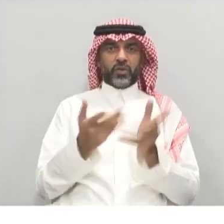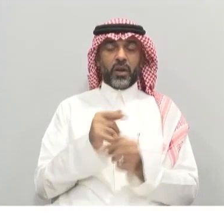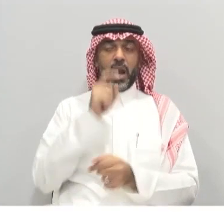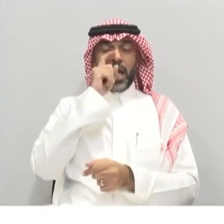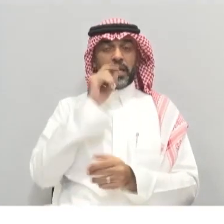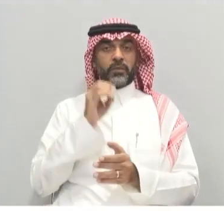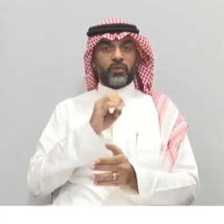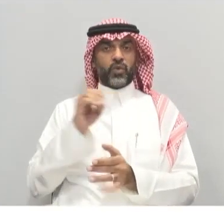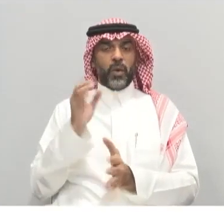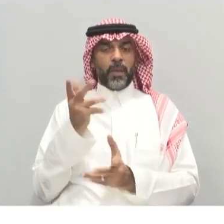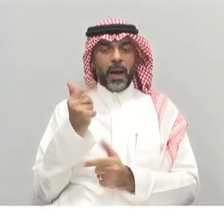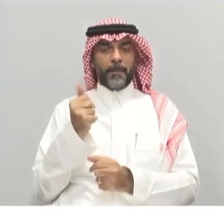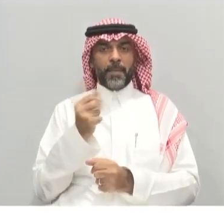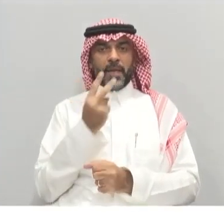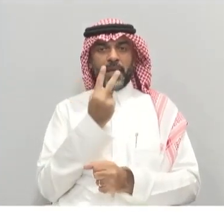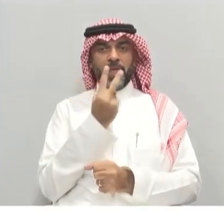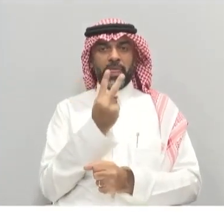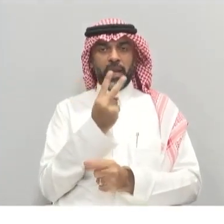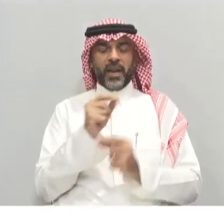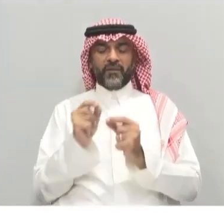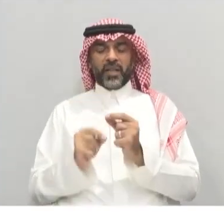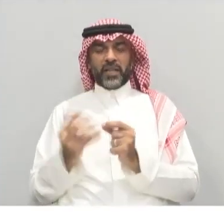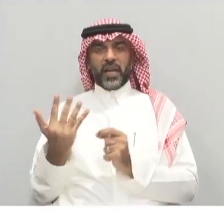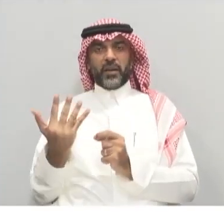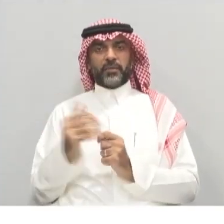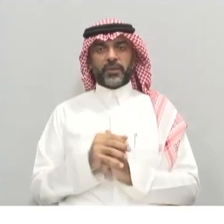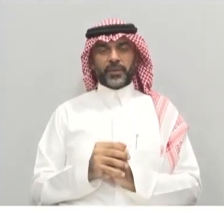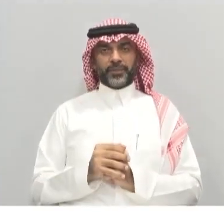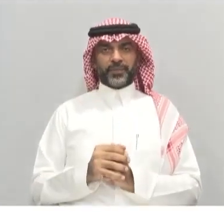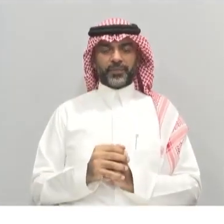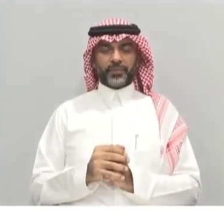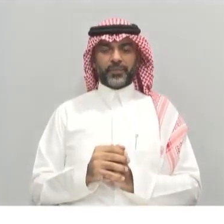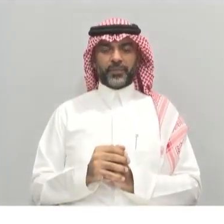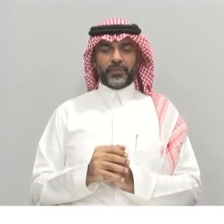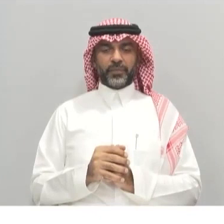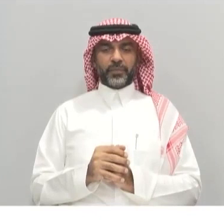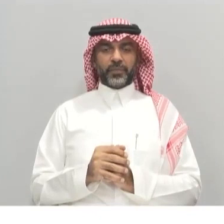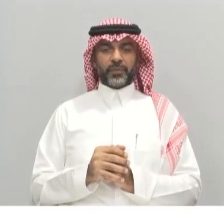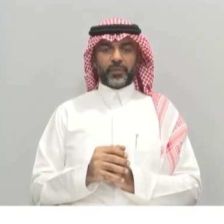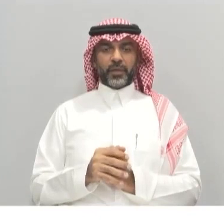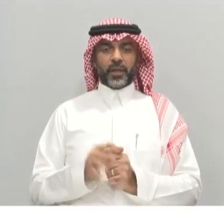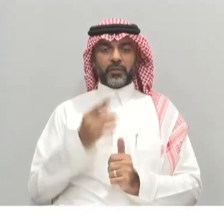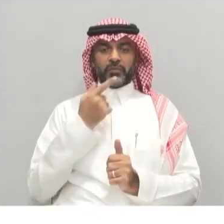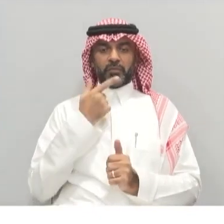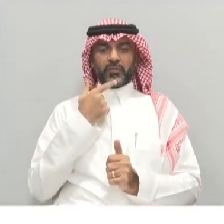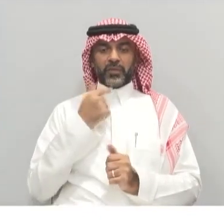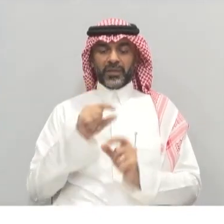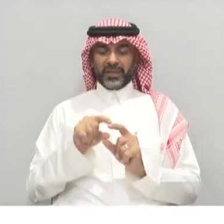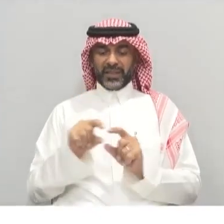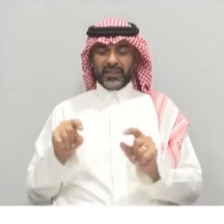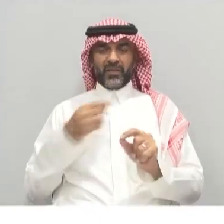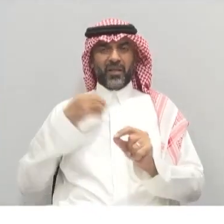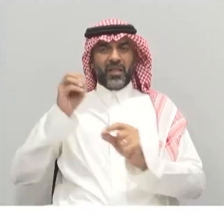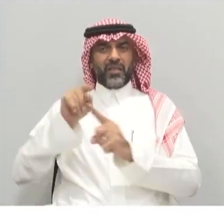الناتج اثنين فاصله خمسه في علامه التبويب الشريط الرئيسي في مجموعه رقم